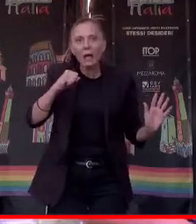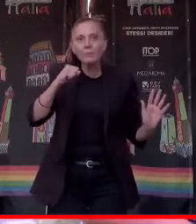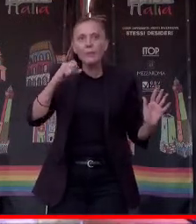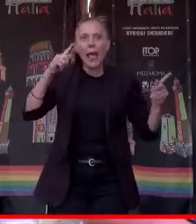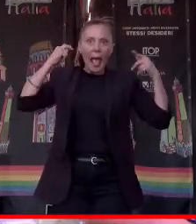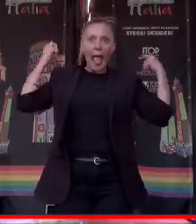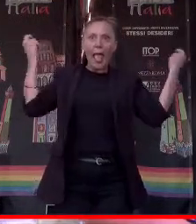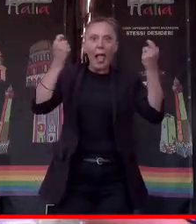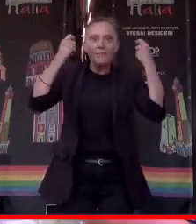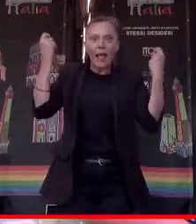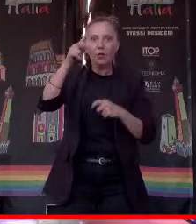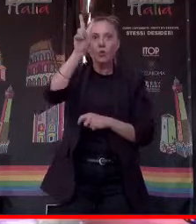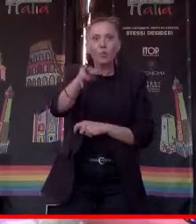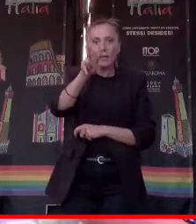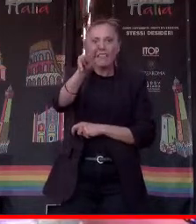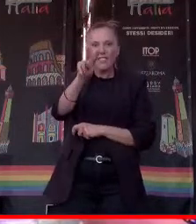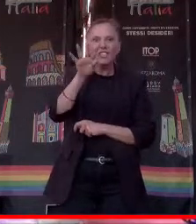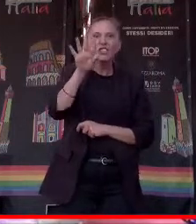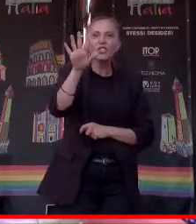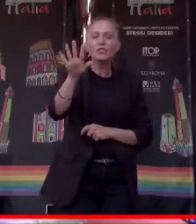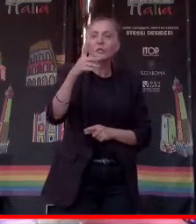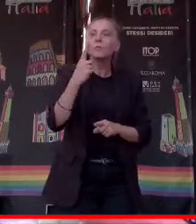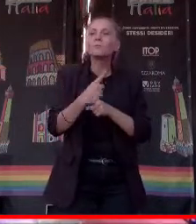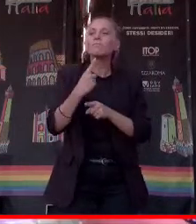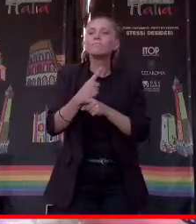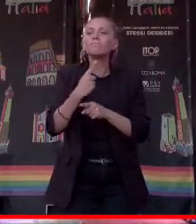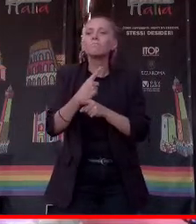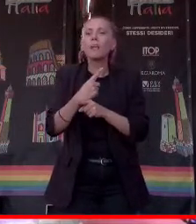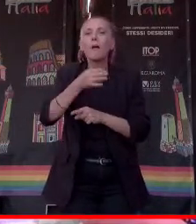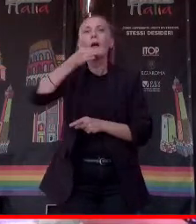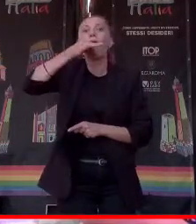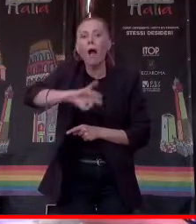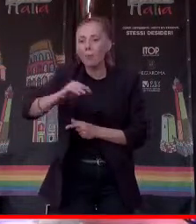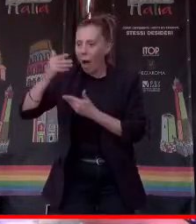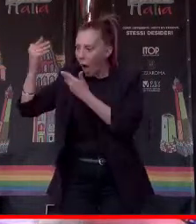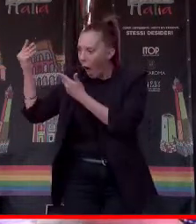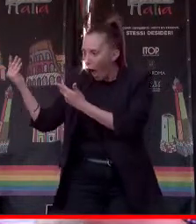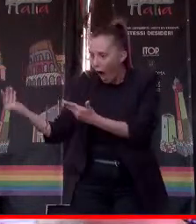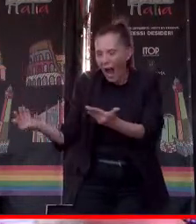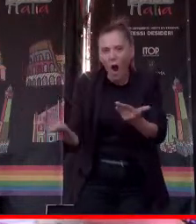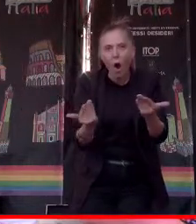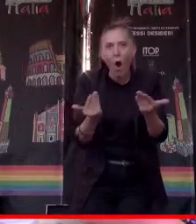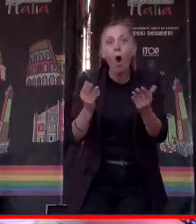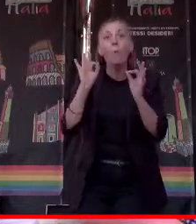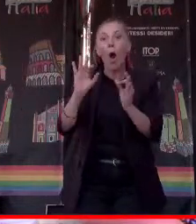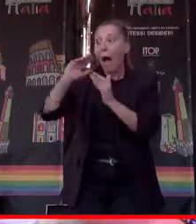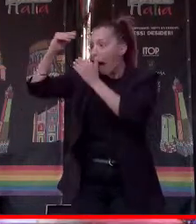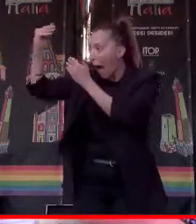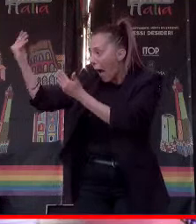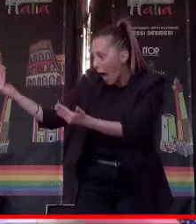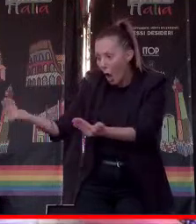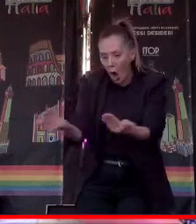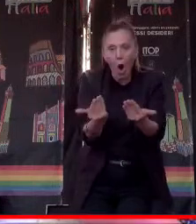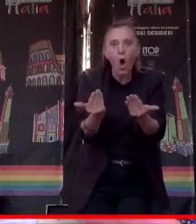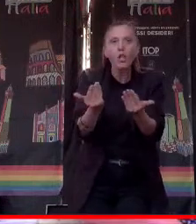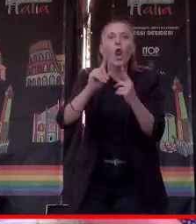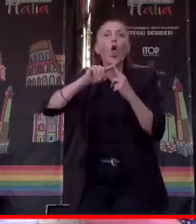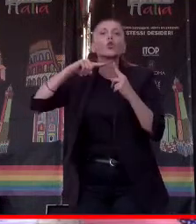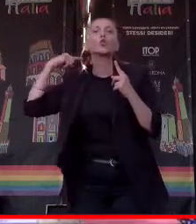del 2025 possa trovare una città capace di accogliere tutte e